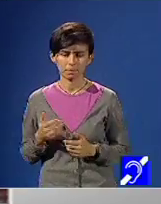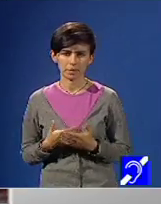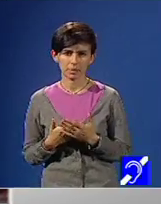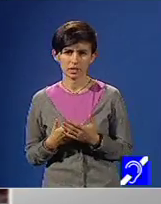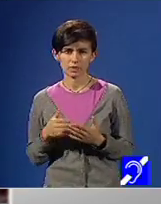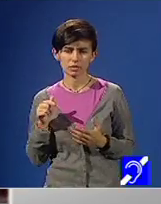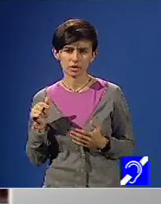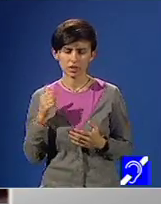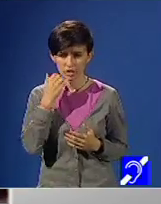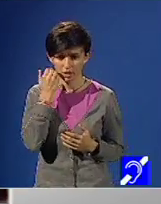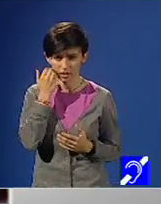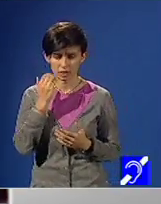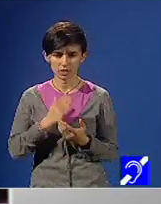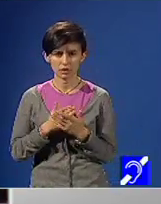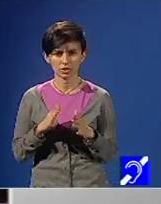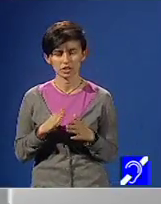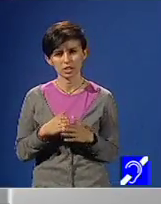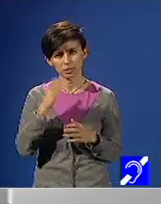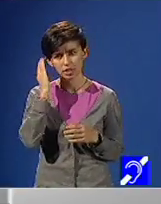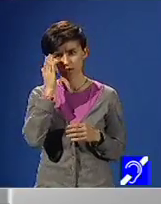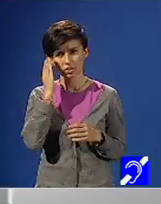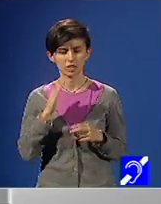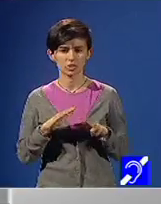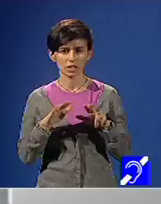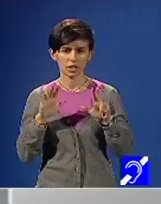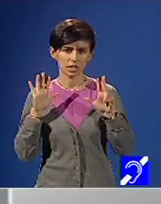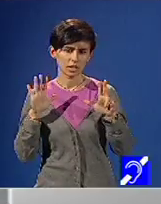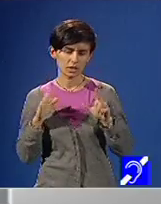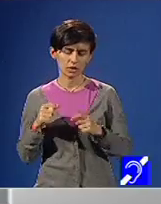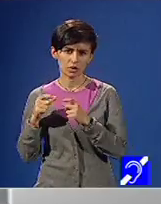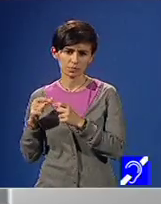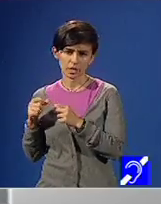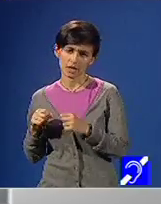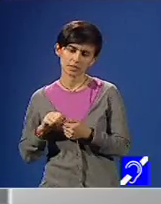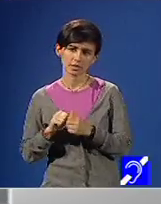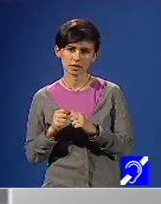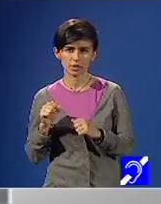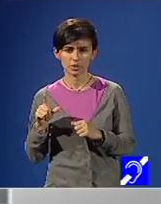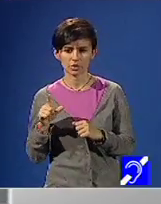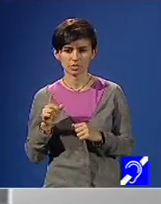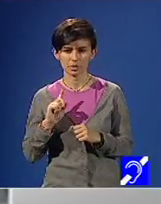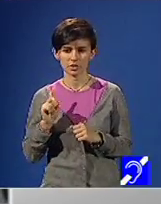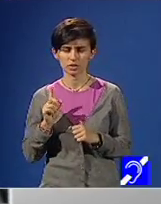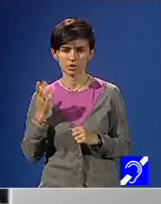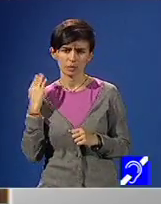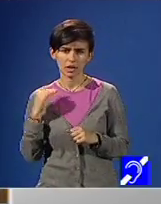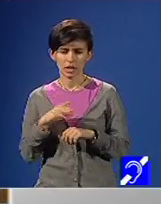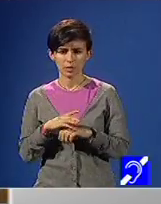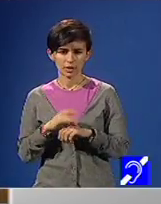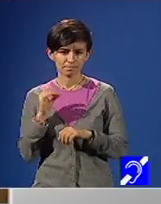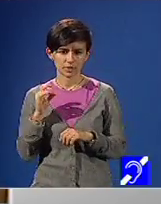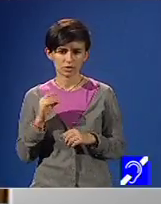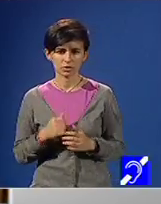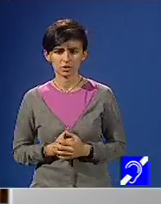momentul în care finalizează școala, cele 8 clase sau 12, depinde de situație, nu prea au alternative, nu prea adesea au variante.